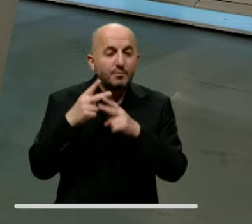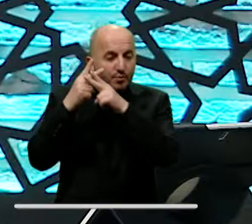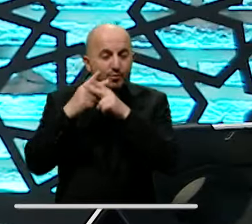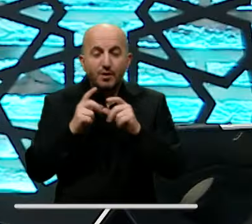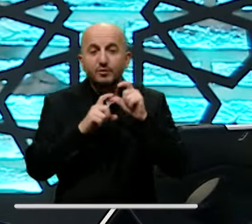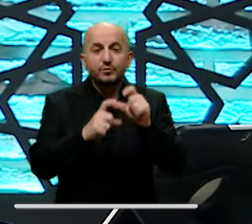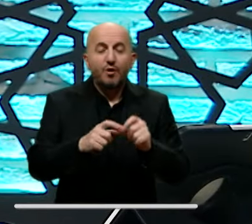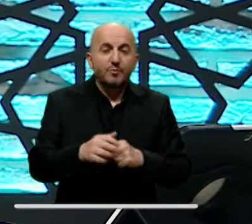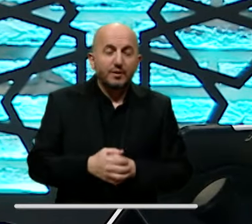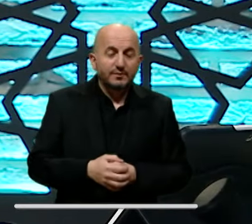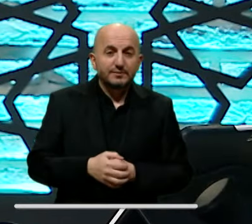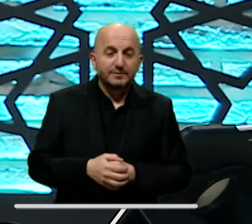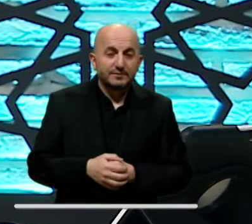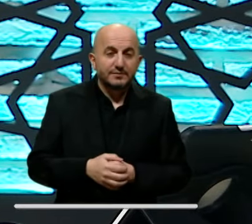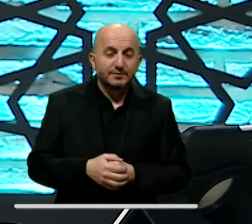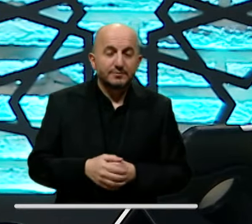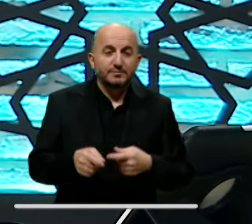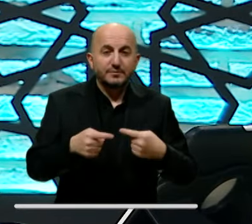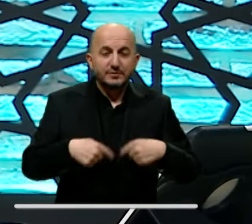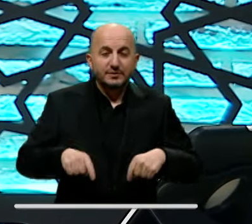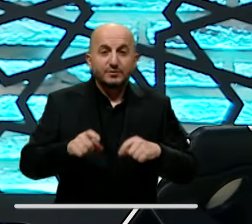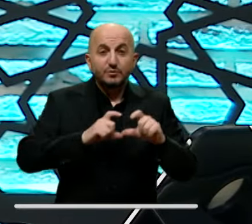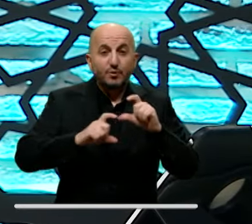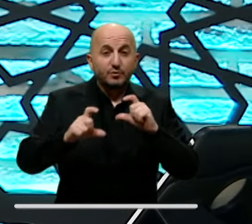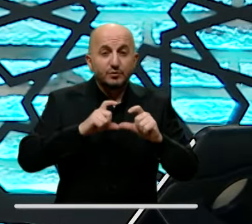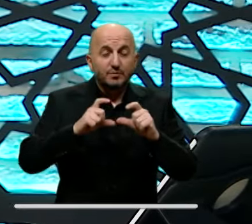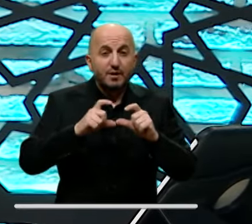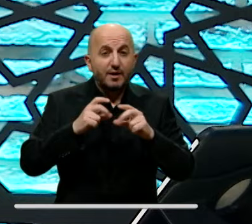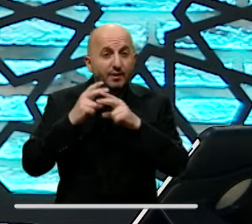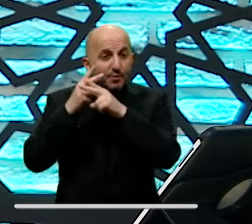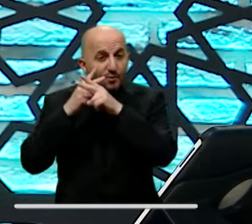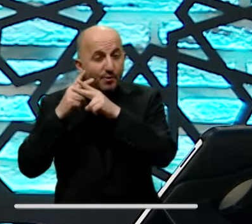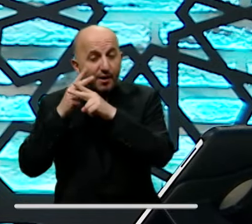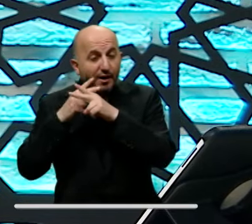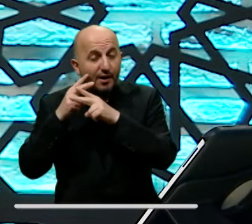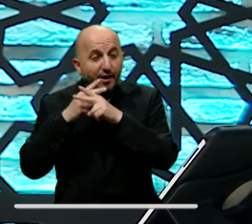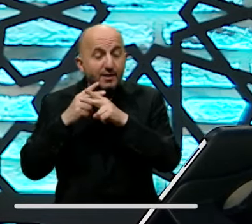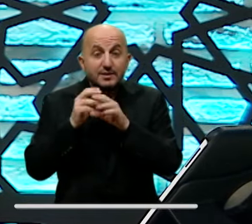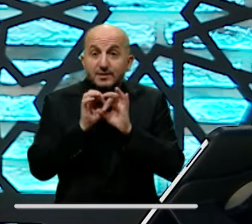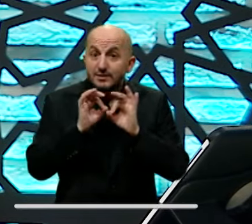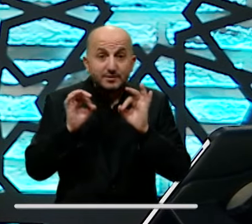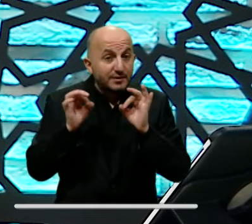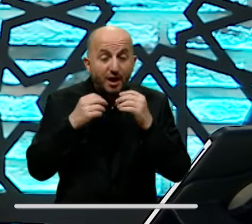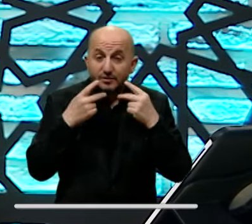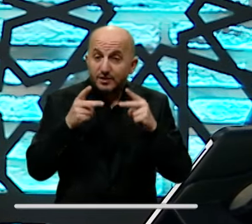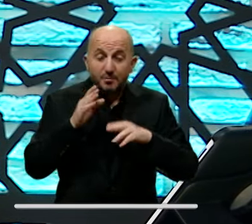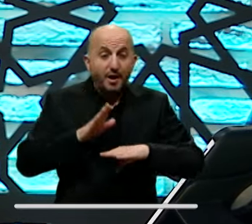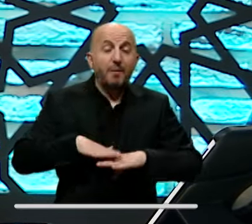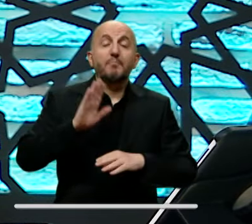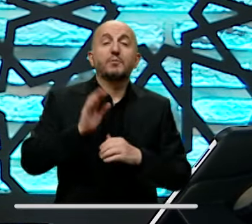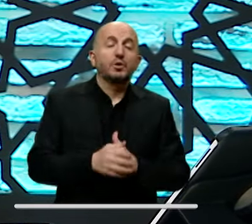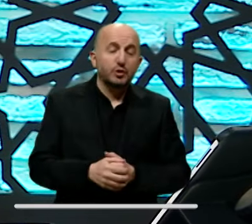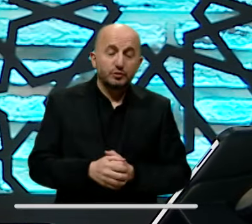sormuş Rüyamda şöyle şöyle Biz diyanete Soralım da Adem abi ve diğer değerli izleyicilerimiz hiç rüya yorumlamadaki